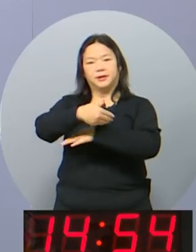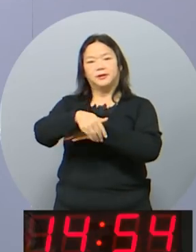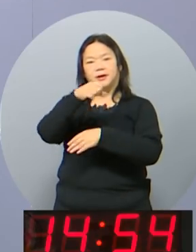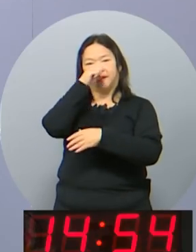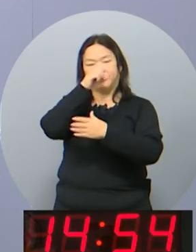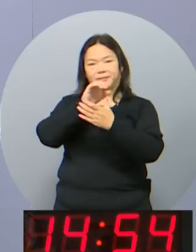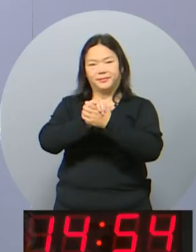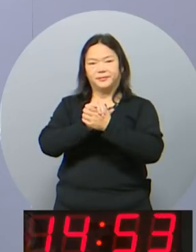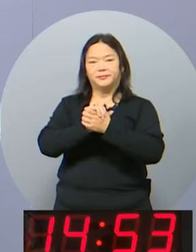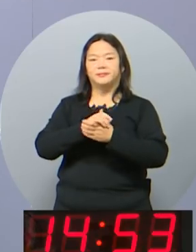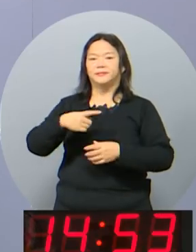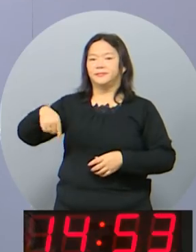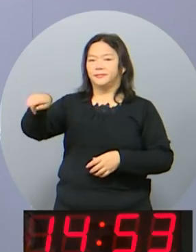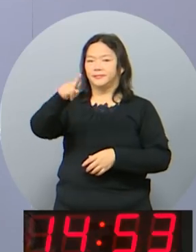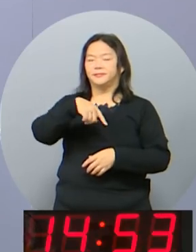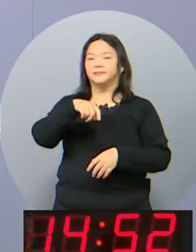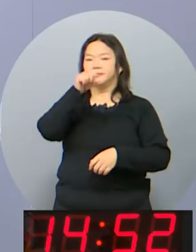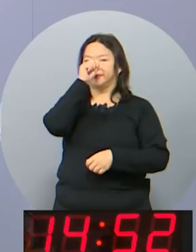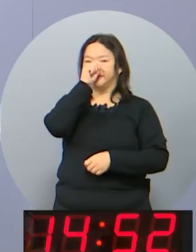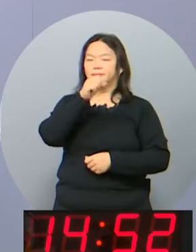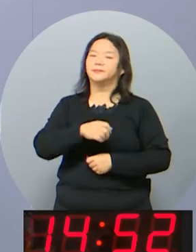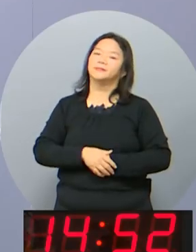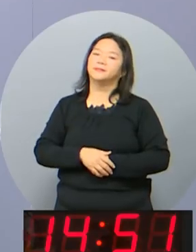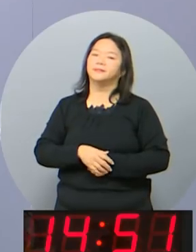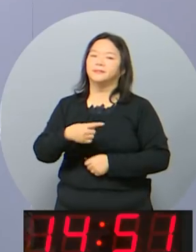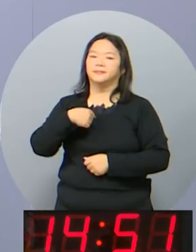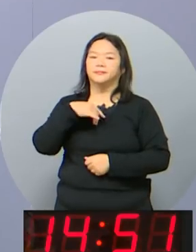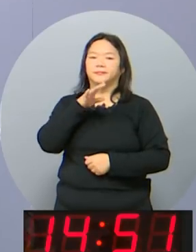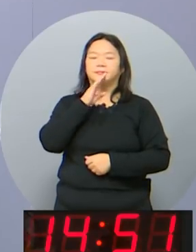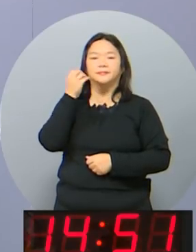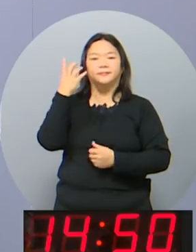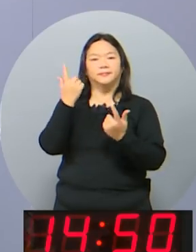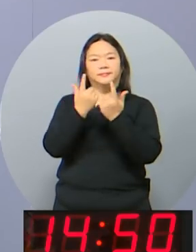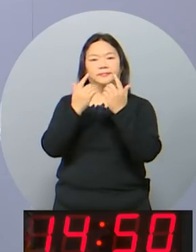好朋友，大家好，我